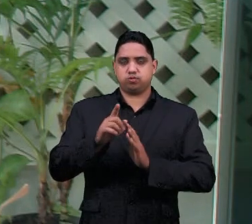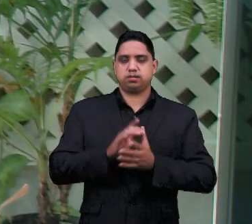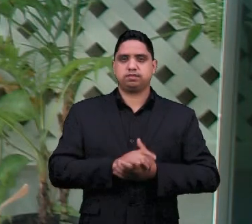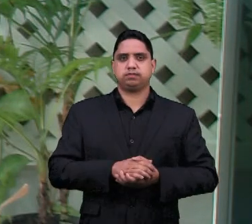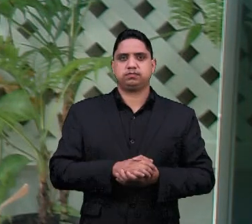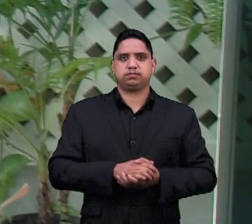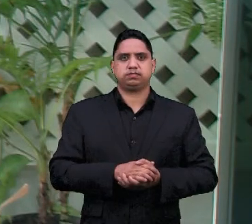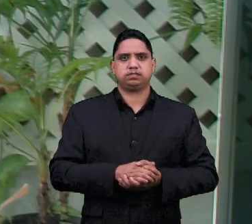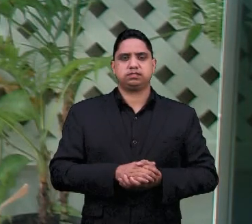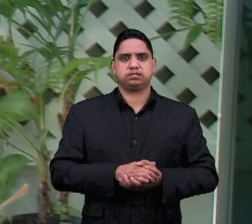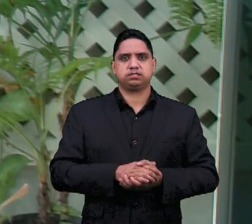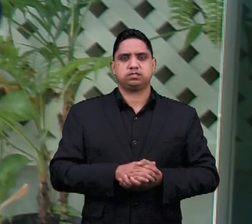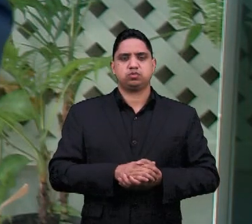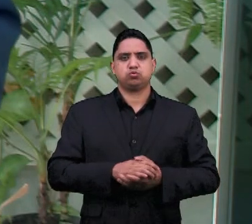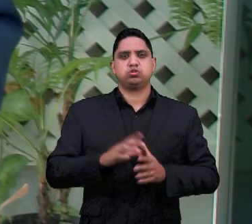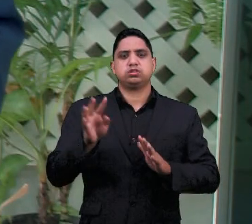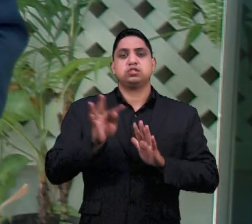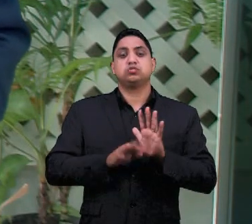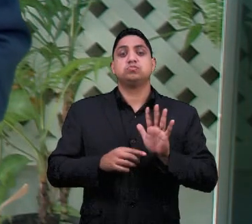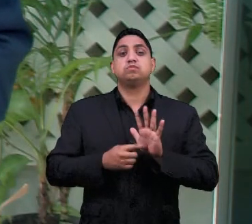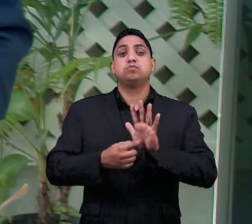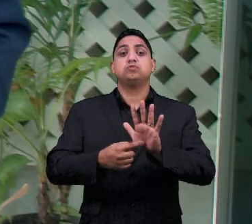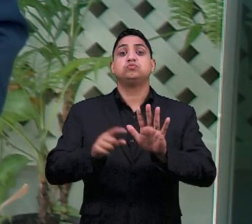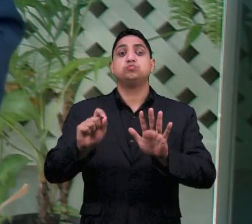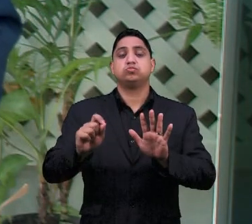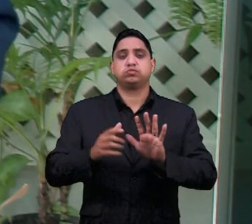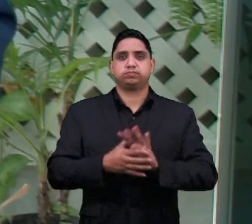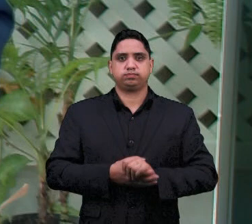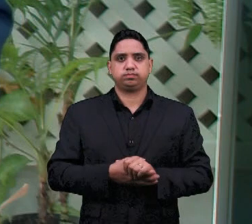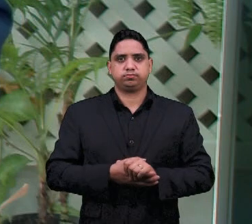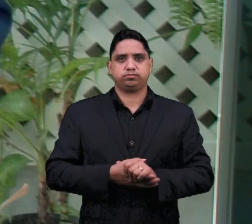d'une simple réponse ici. Dans la première question,